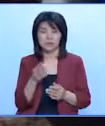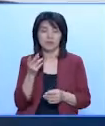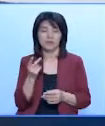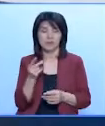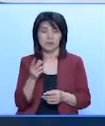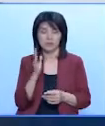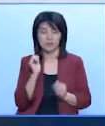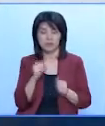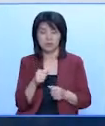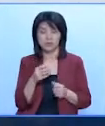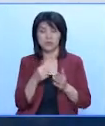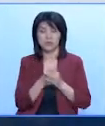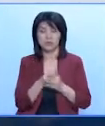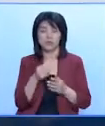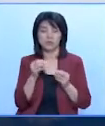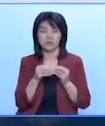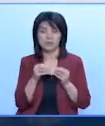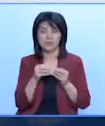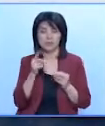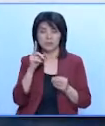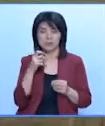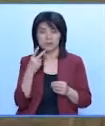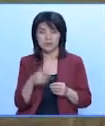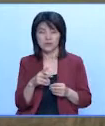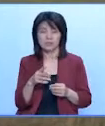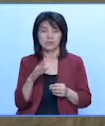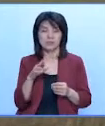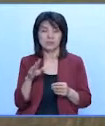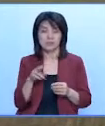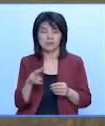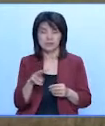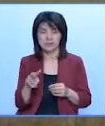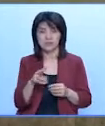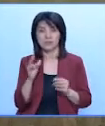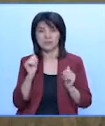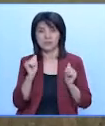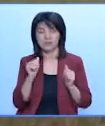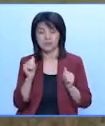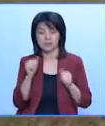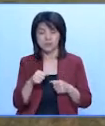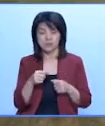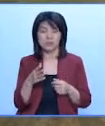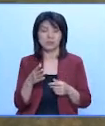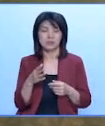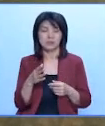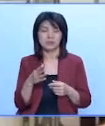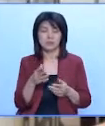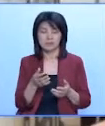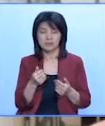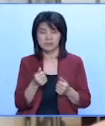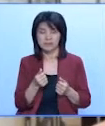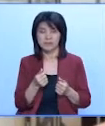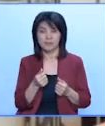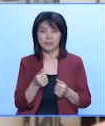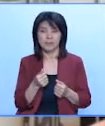ішінде 120 гектарға дейін аумақ өңделеді. Жоспар бойынша бір күн ішінде 5000 гектарға дейінгі алқапқа бактицит себілмек.